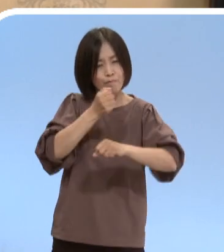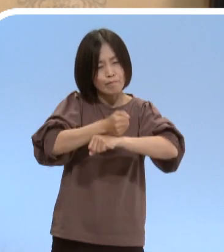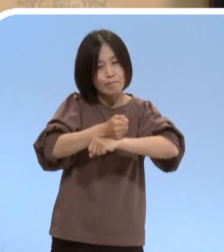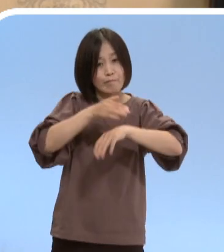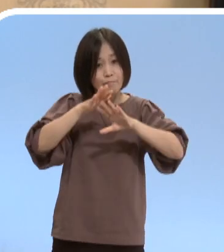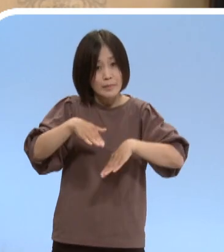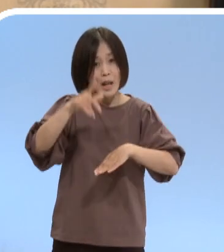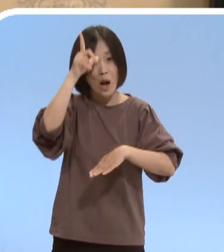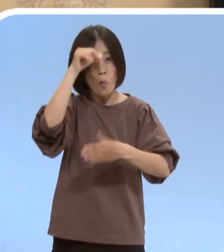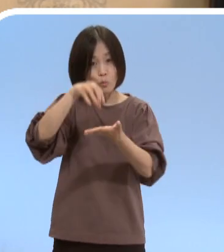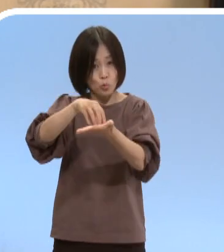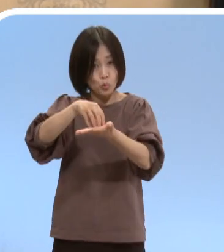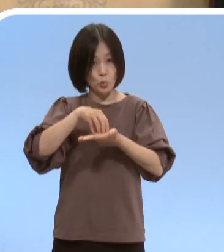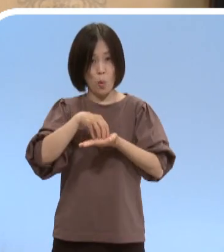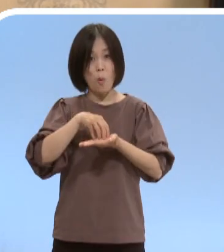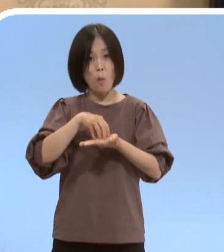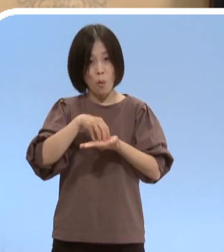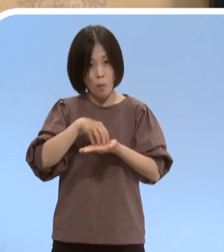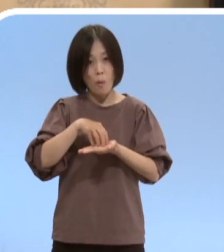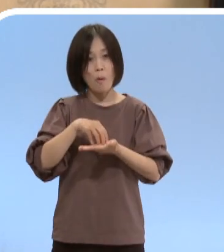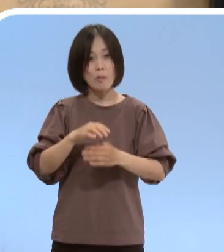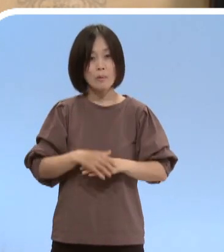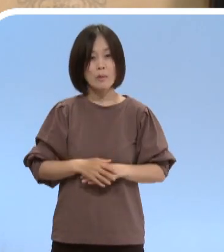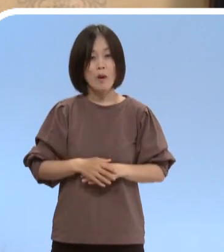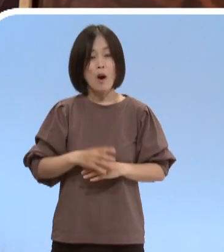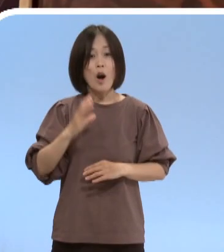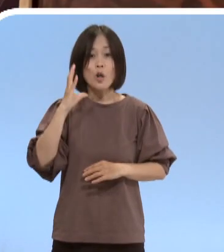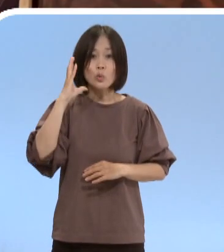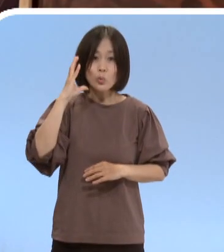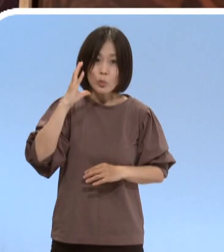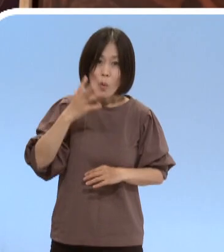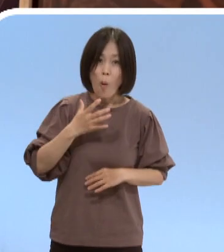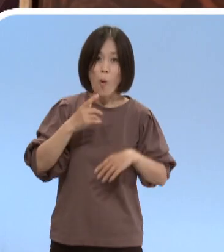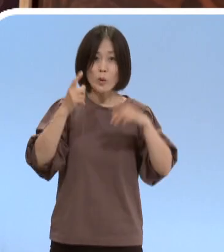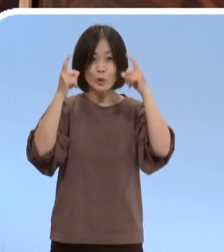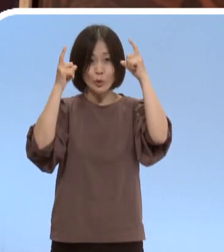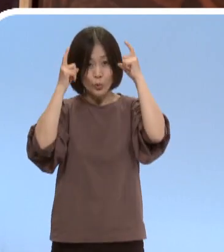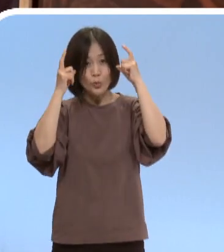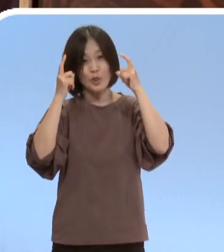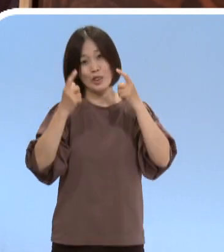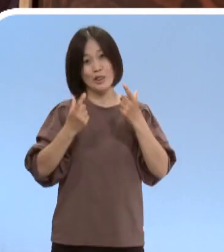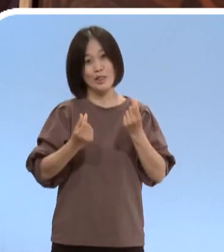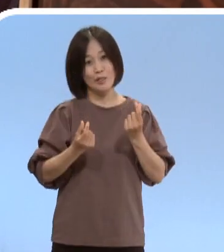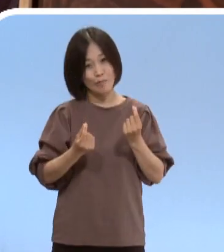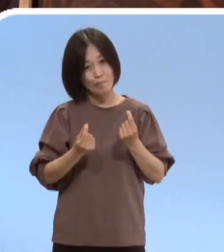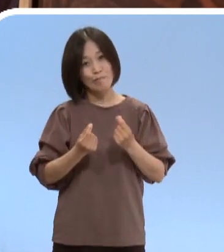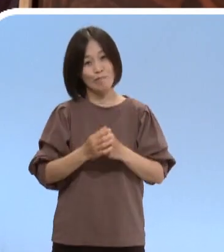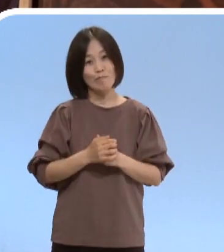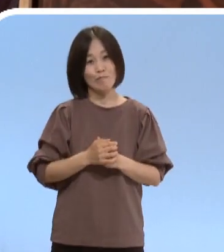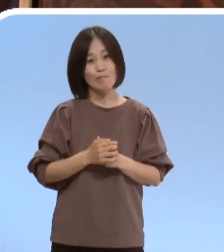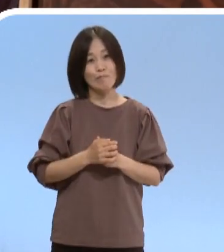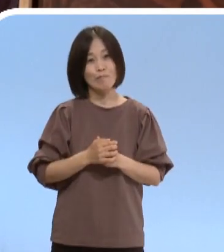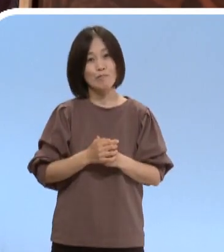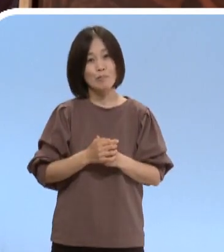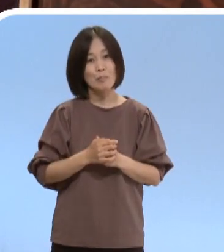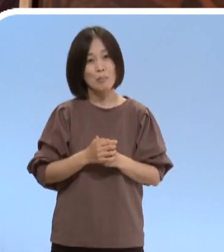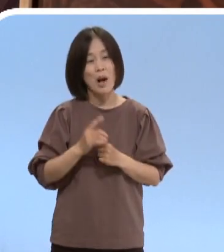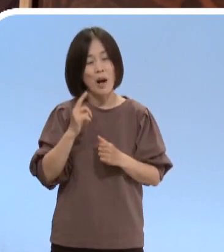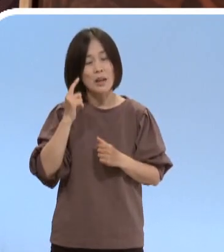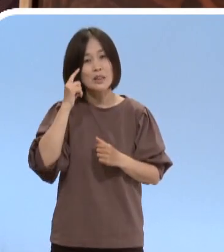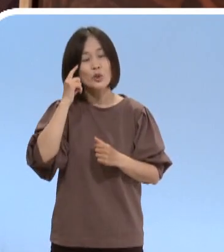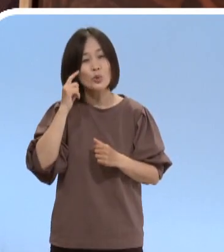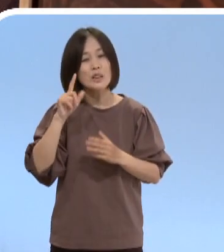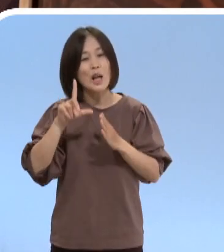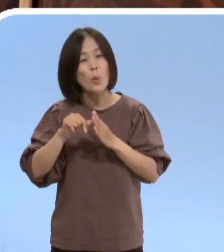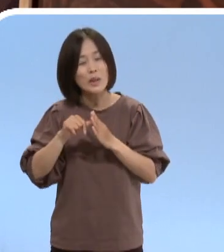蔵さんは黄綬褒章を受章。 これだけすごい牛さんだったん だった、 うわ、 うん、気づい